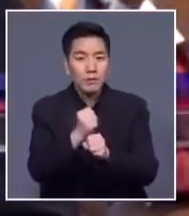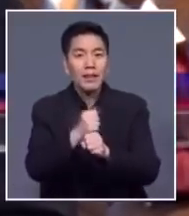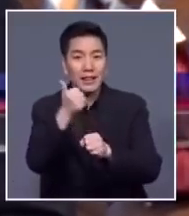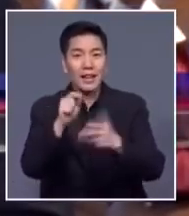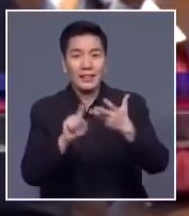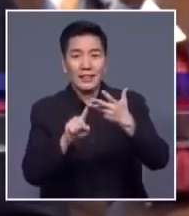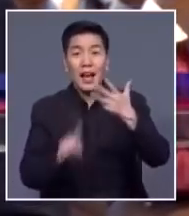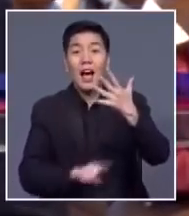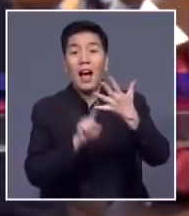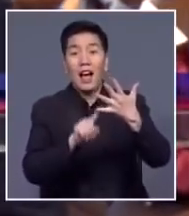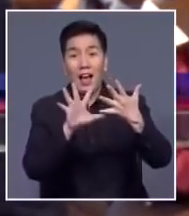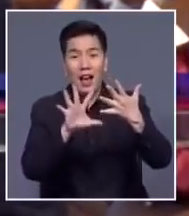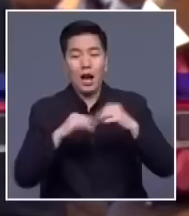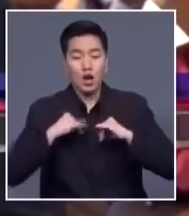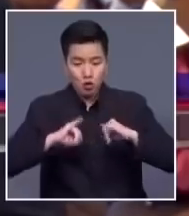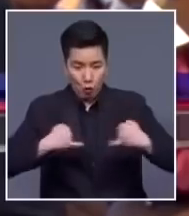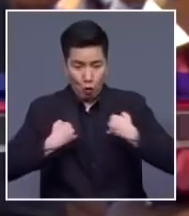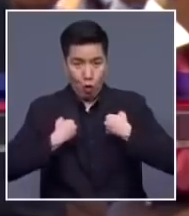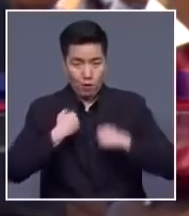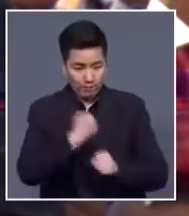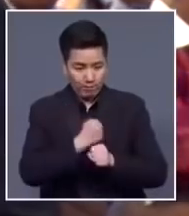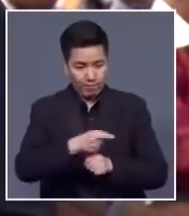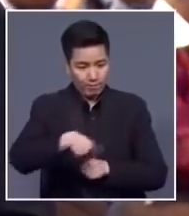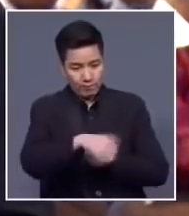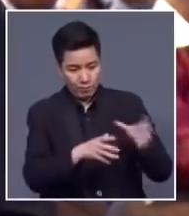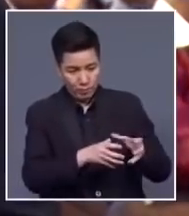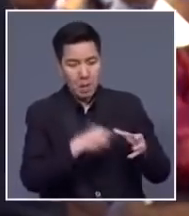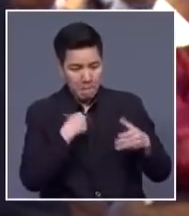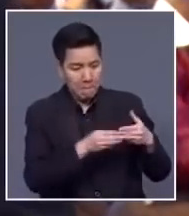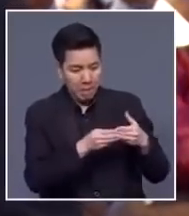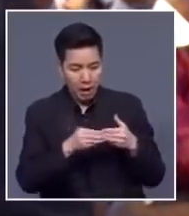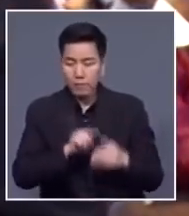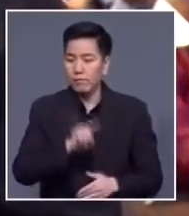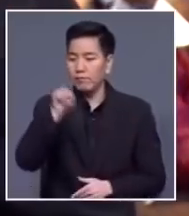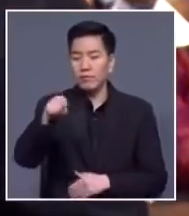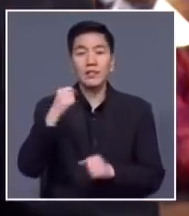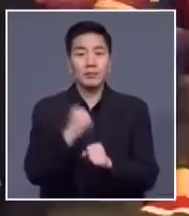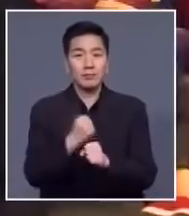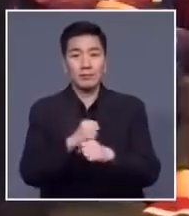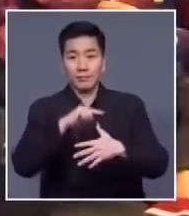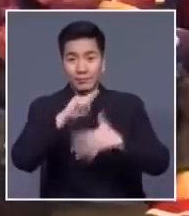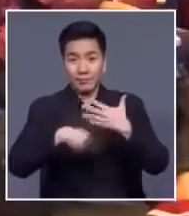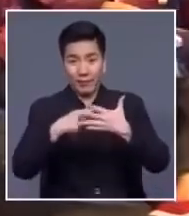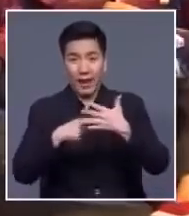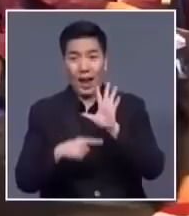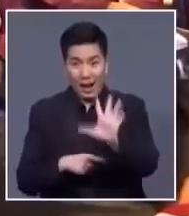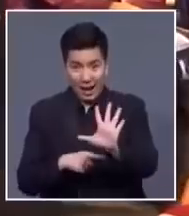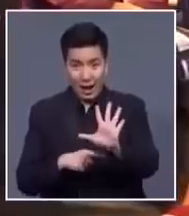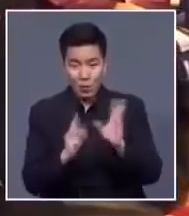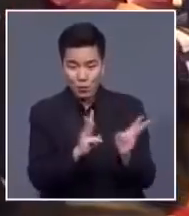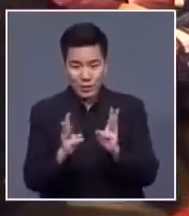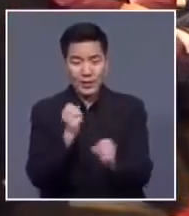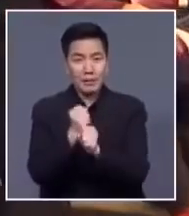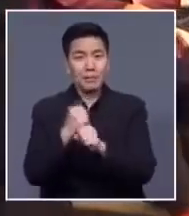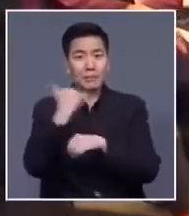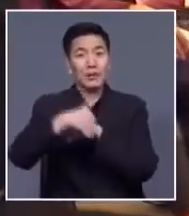คือเจ้าของแรงงานเนี่ยพาแรงงานไปทำงานก็มี5เพศที่ตรงกฎหมายคร ับผมถ้าเกิดว่าเราเดินทางไปทำง